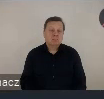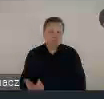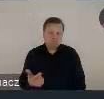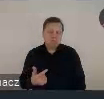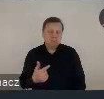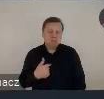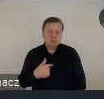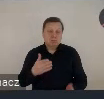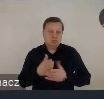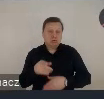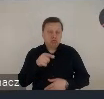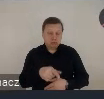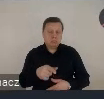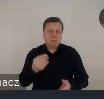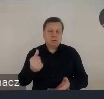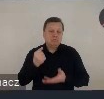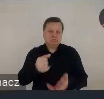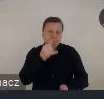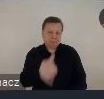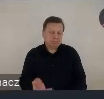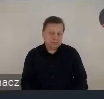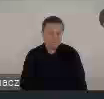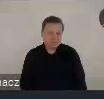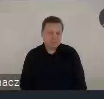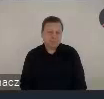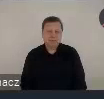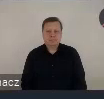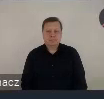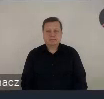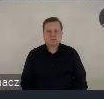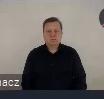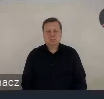Państwu wypłacić dotacji. Czyli